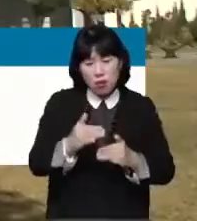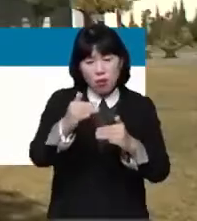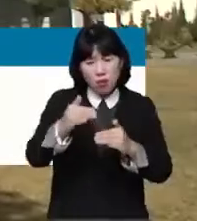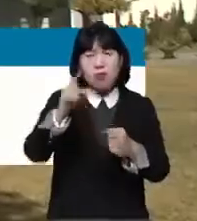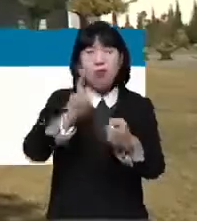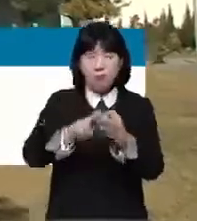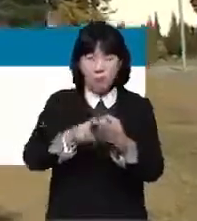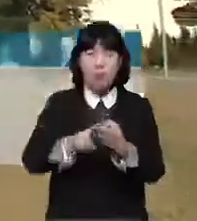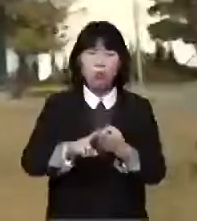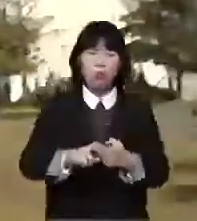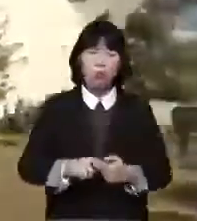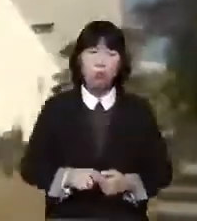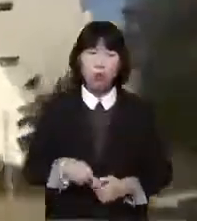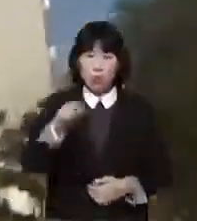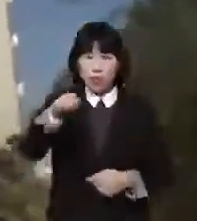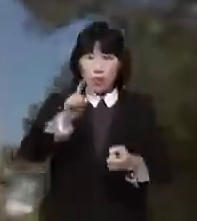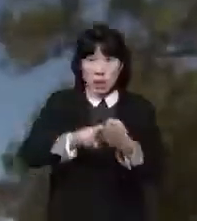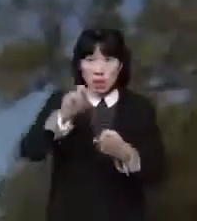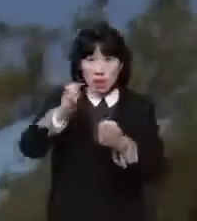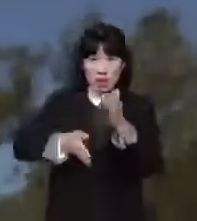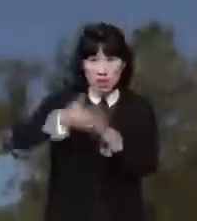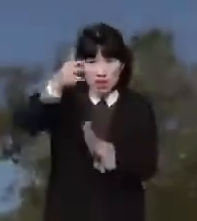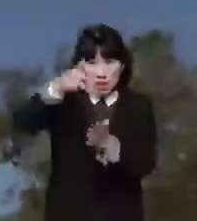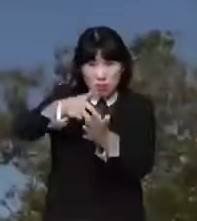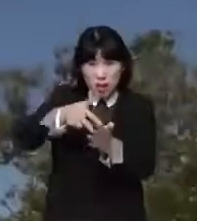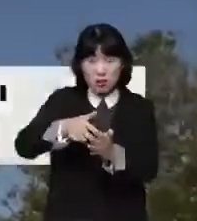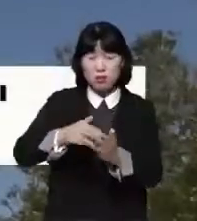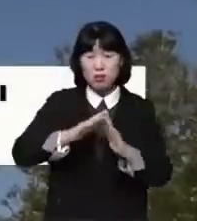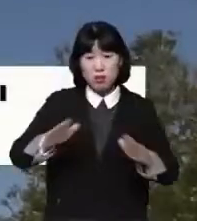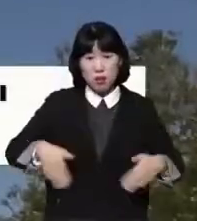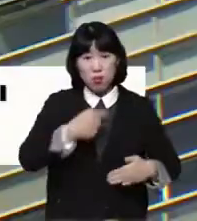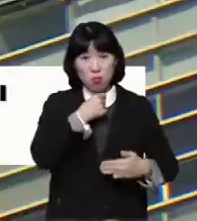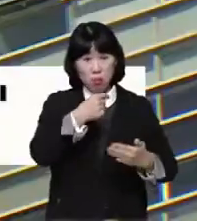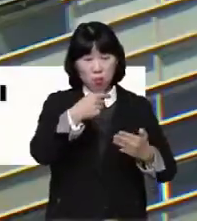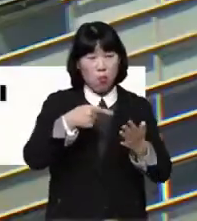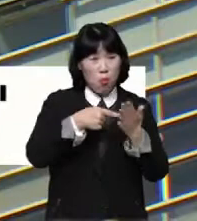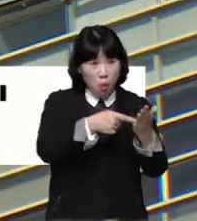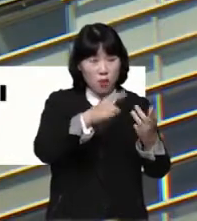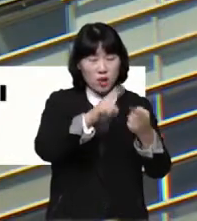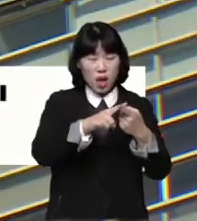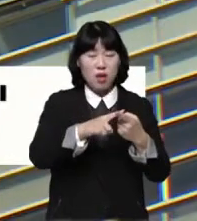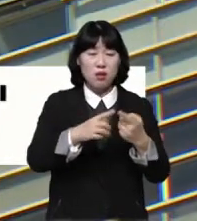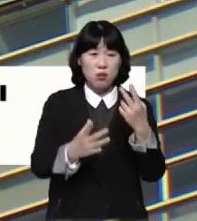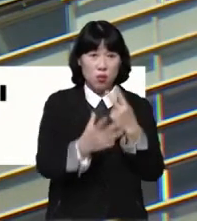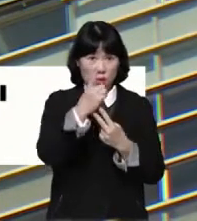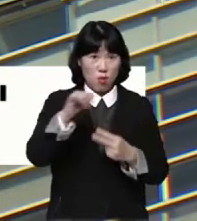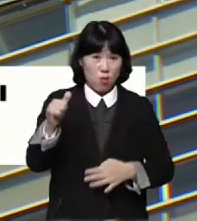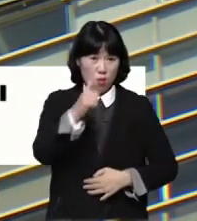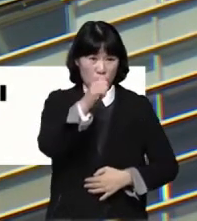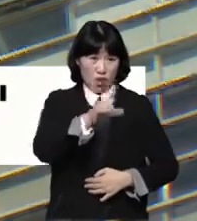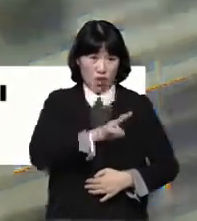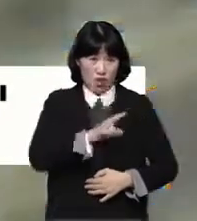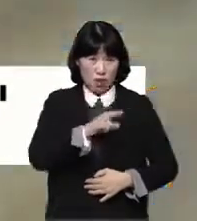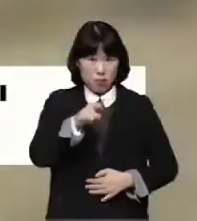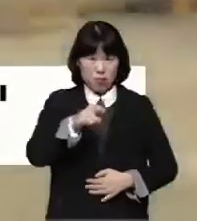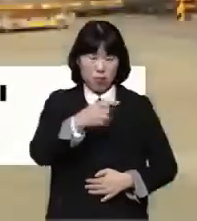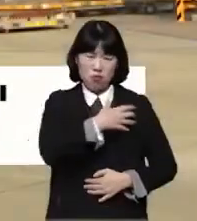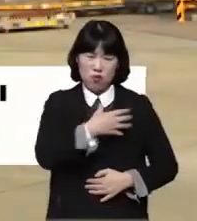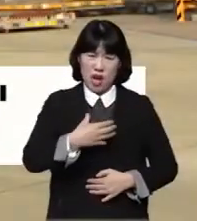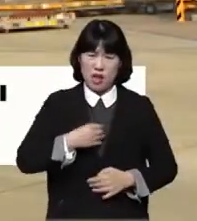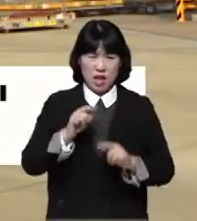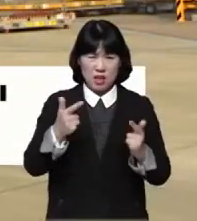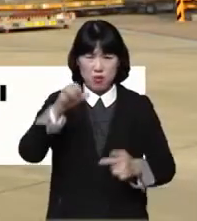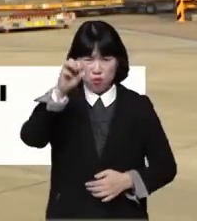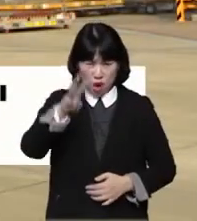겁니다 이에 대해 공주시는 전남도에 요구했던 통합 중앙 의 명칭은 무한 광주 공항이 아닌